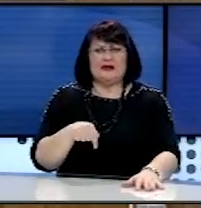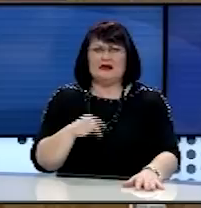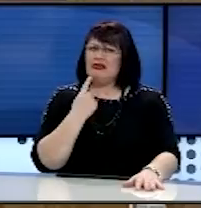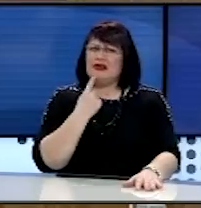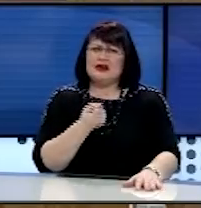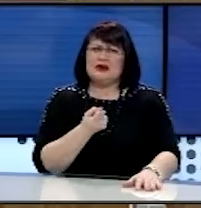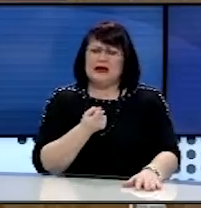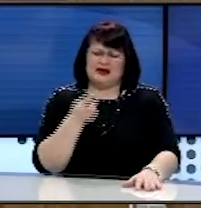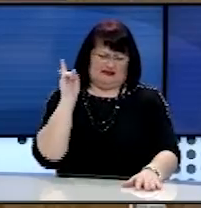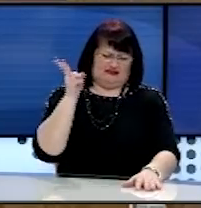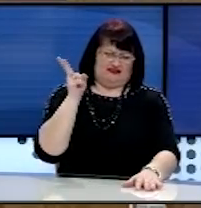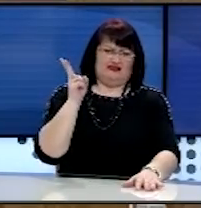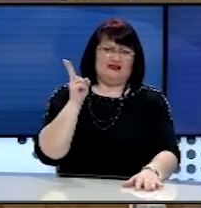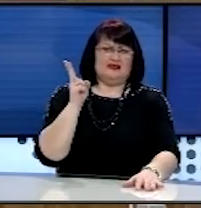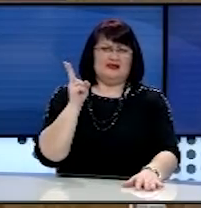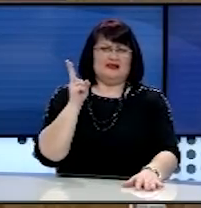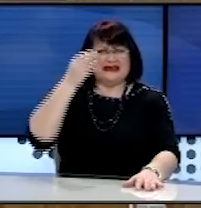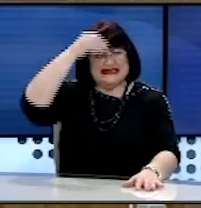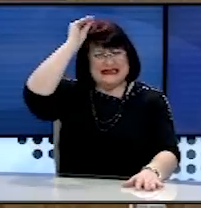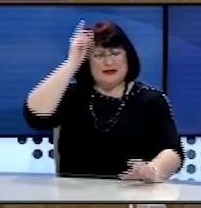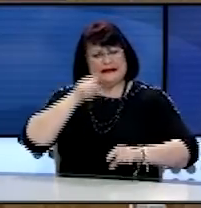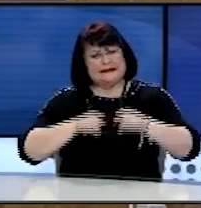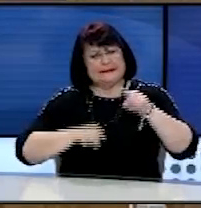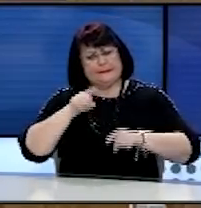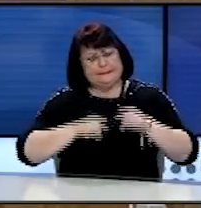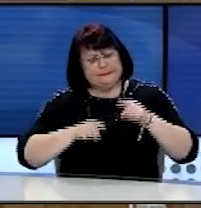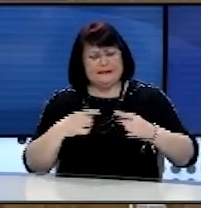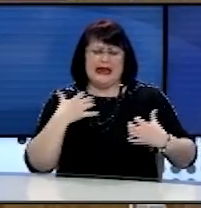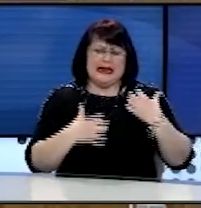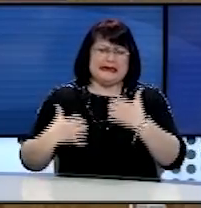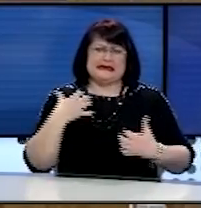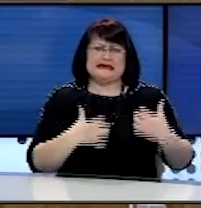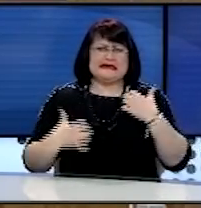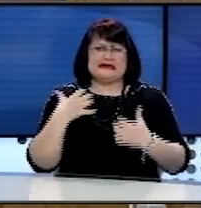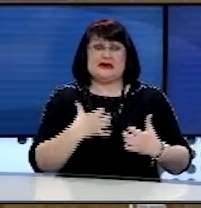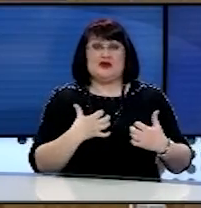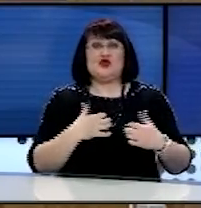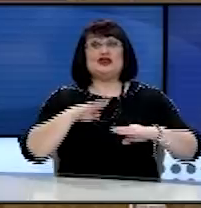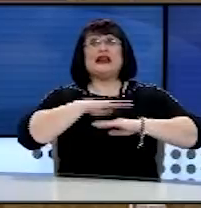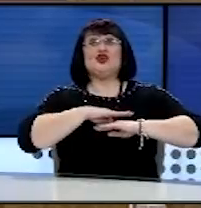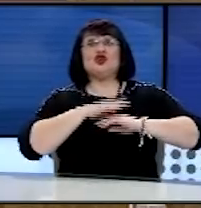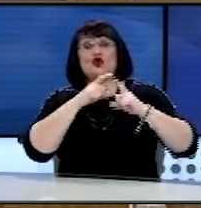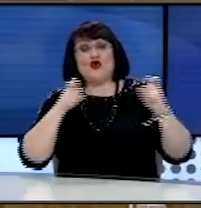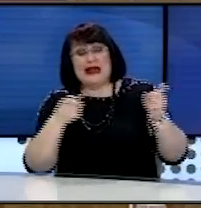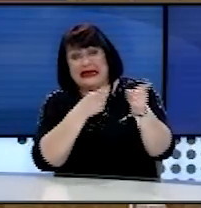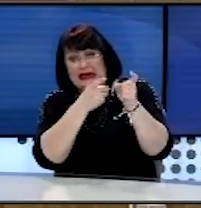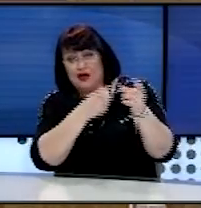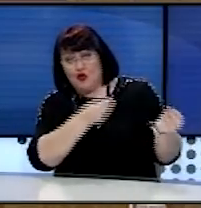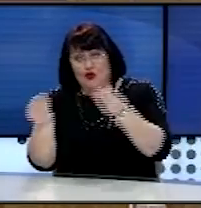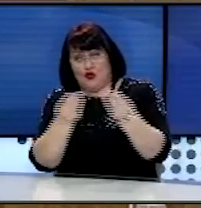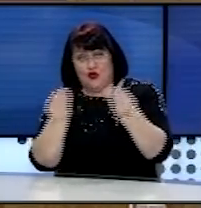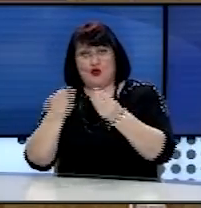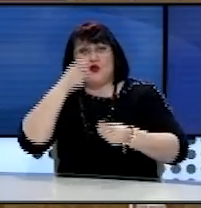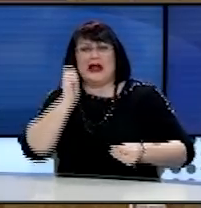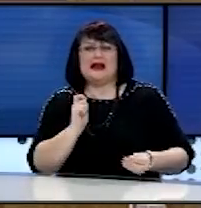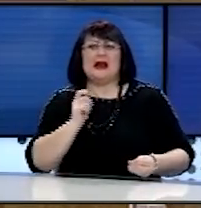καταδικάζει, αλλά να διατυπώνει κάποιες ανησυχίες για την αποστολή του στρατιωτικού υλικού και να λέει ότι